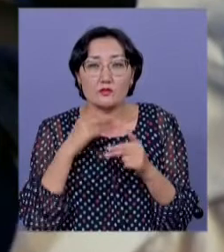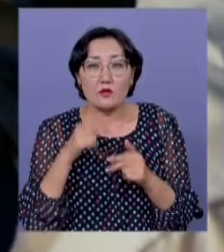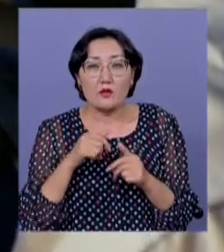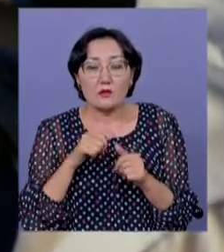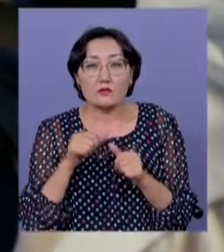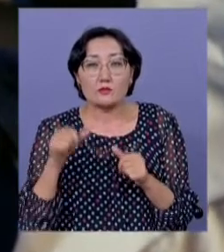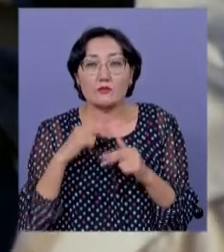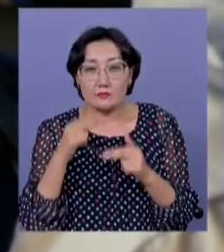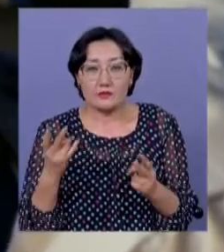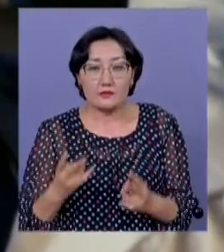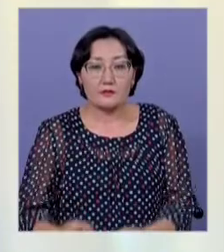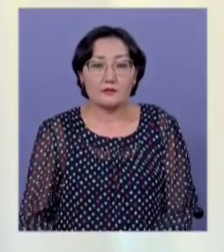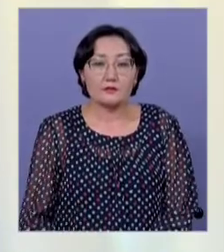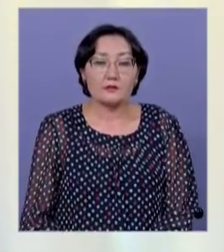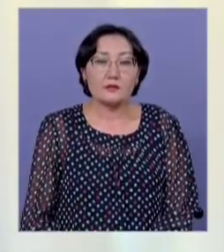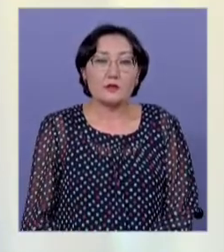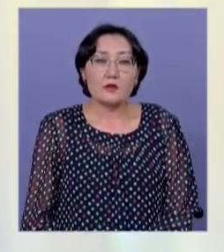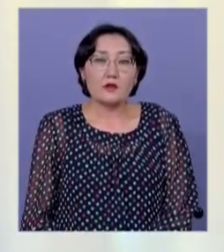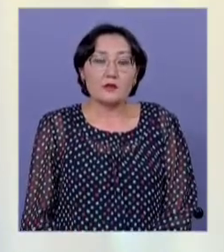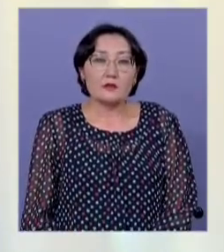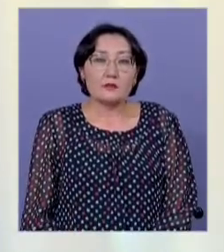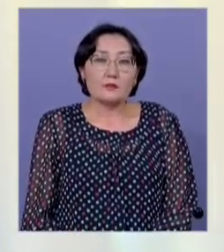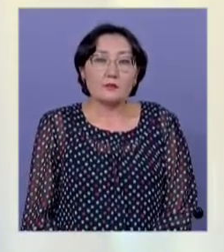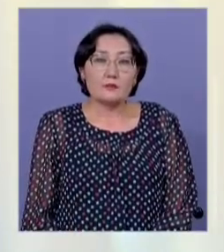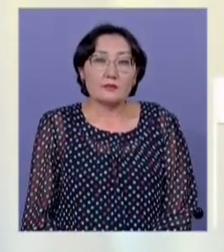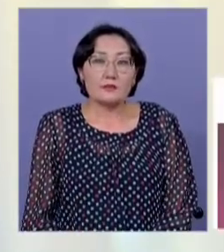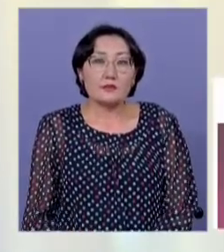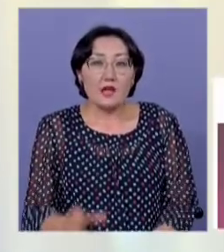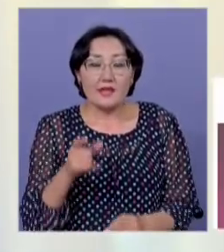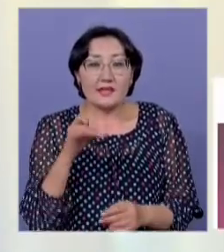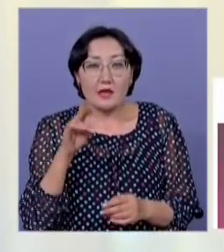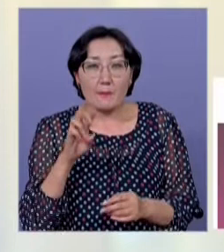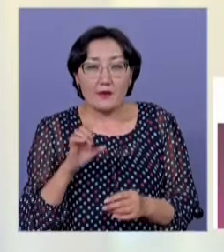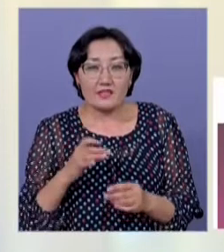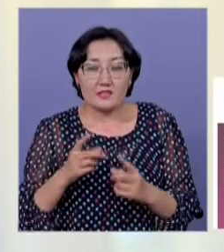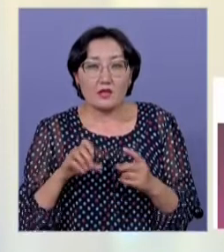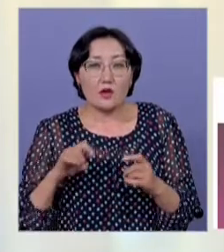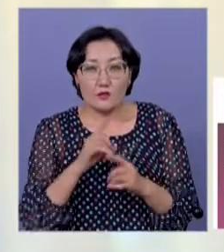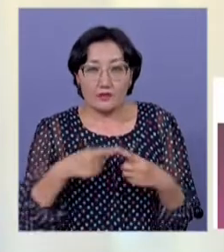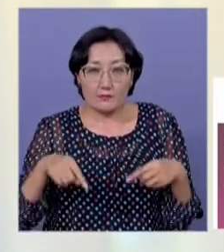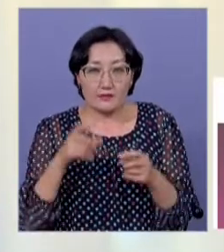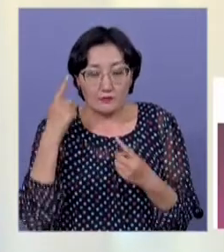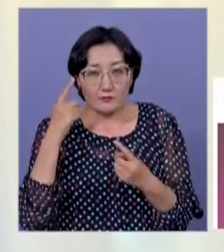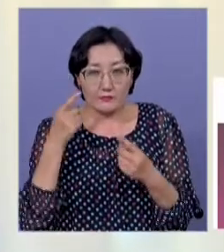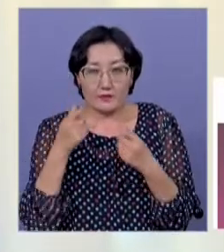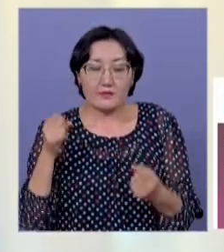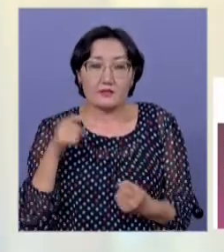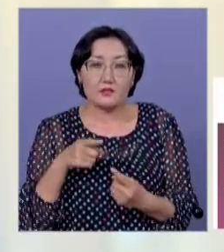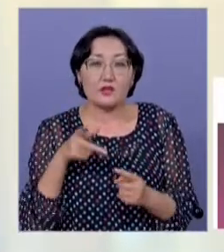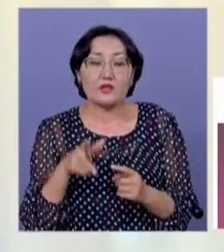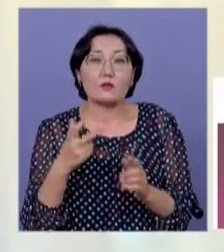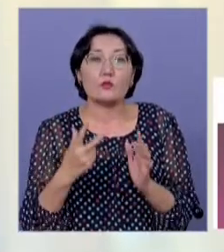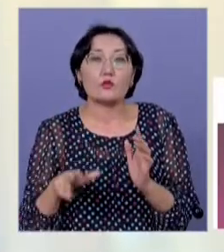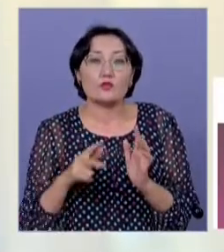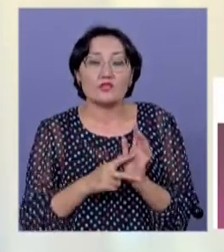аударылуы тиіс. По данным компании Airbus. Airbus әуе компаниясының мәліметіне сәйкес 2038 жылға қарай